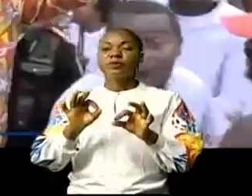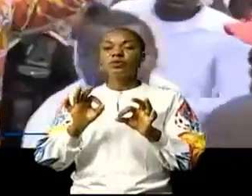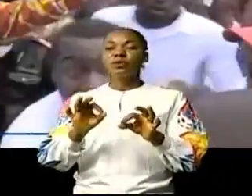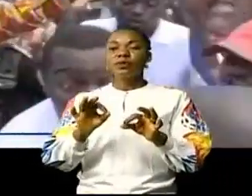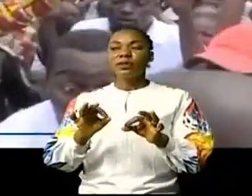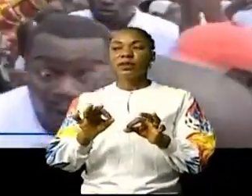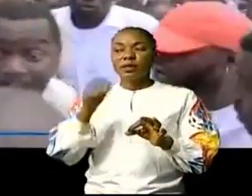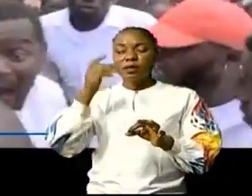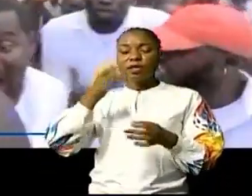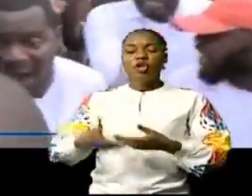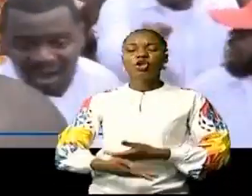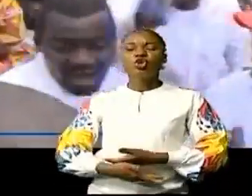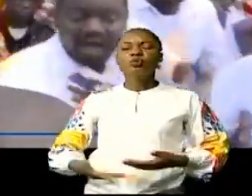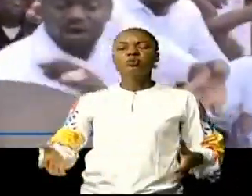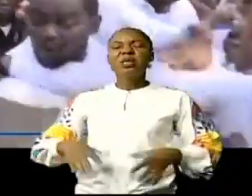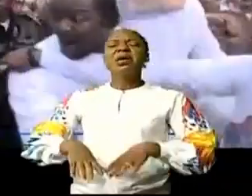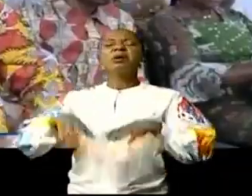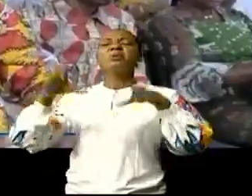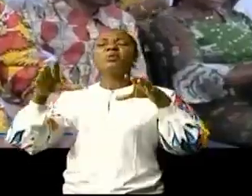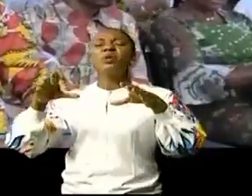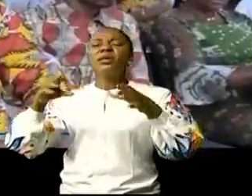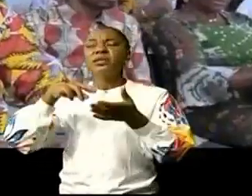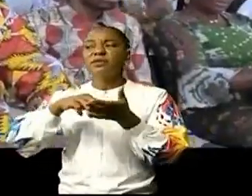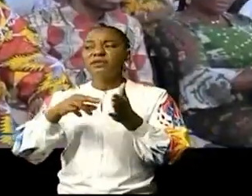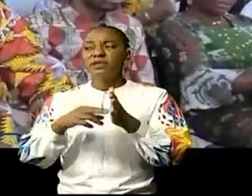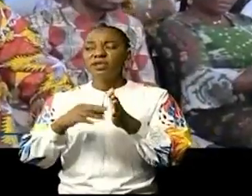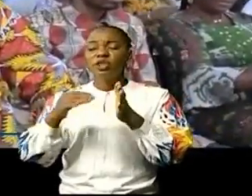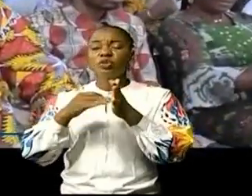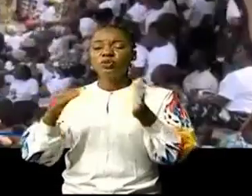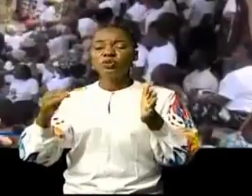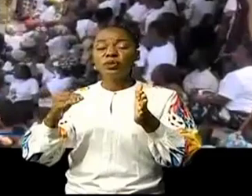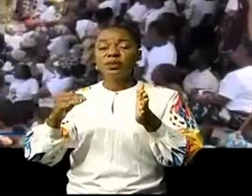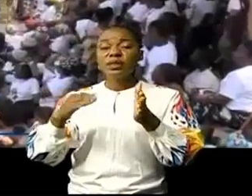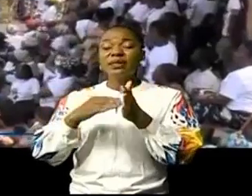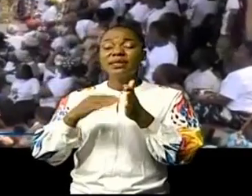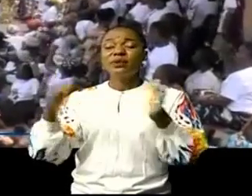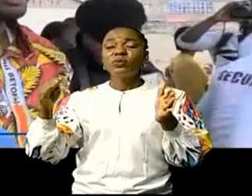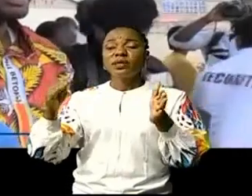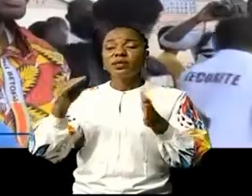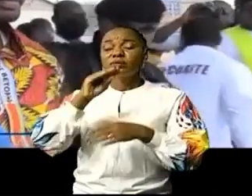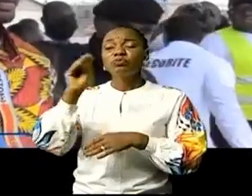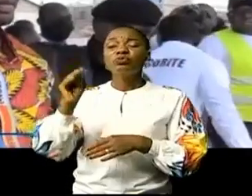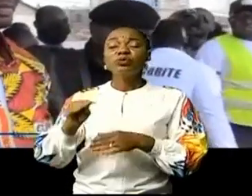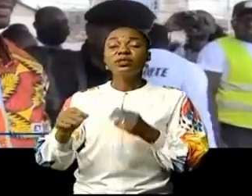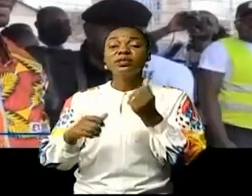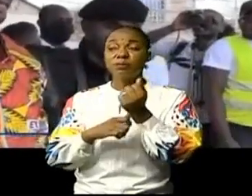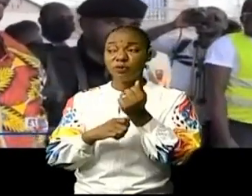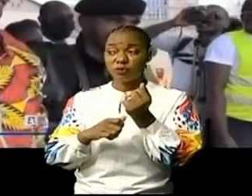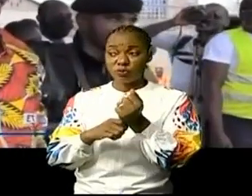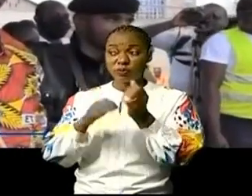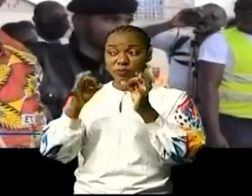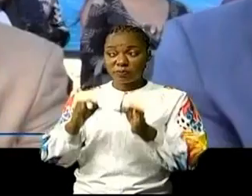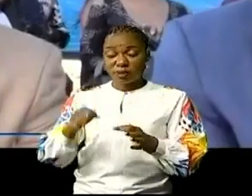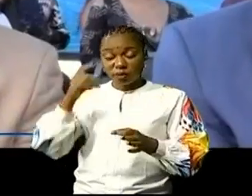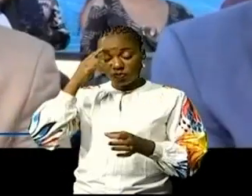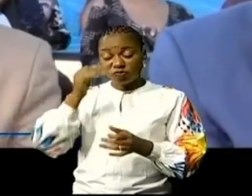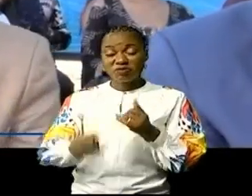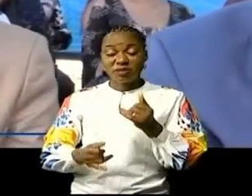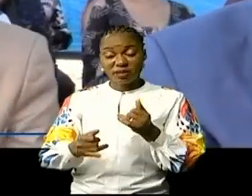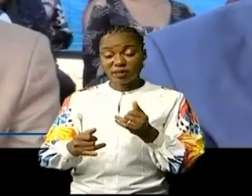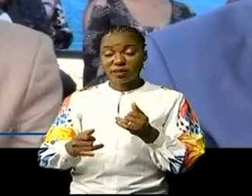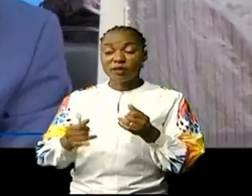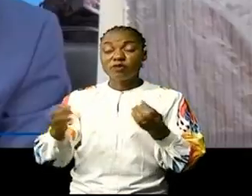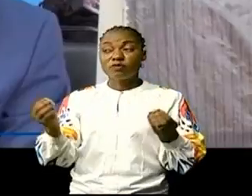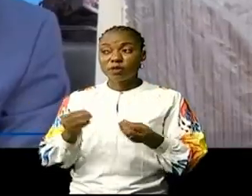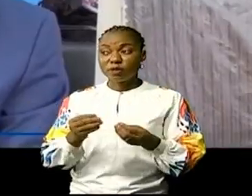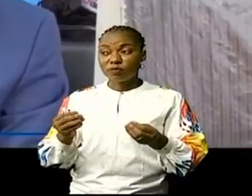taux de chômage avoisinent les 70% de la population active. Quelques solutions existent pour faire échec à la pauvreté. C'est la